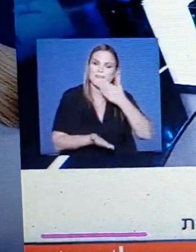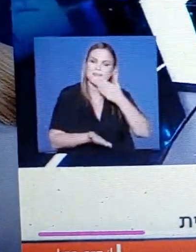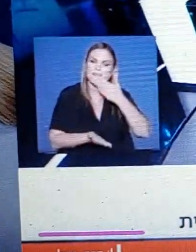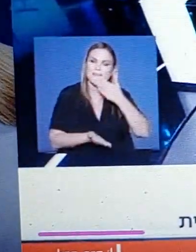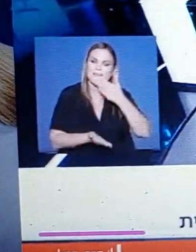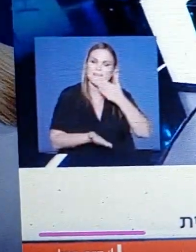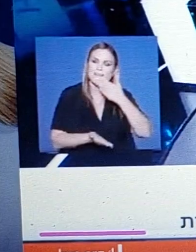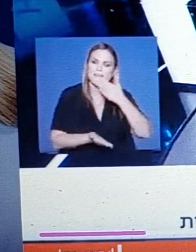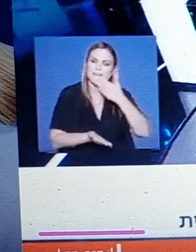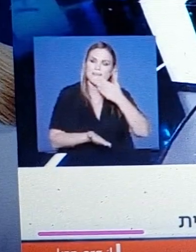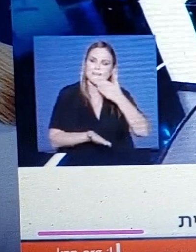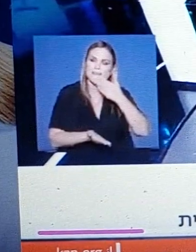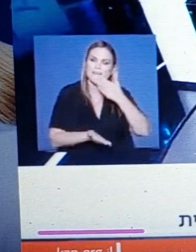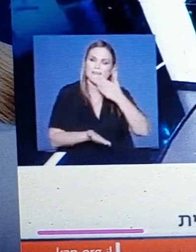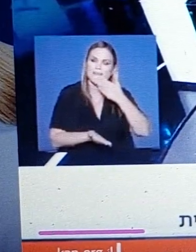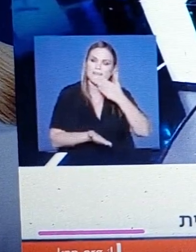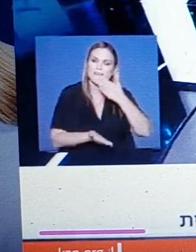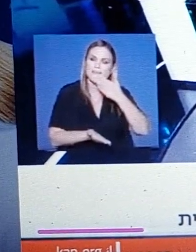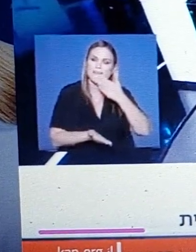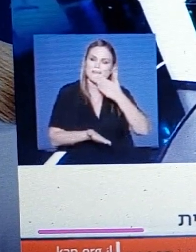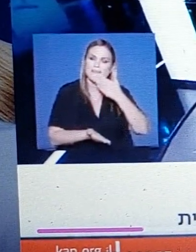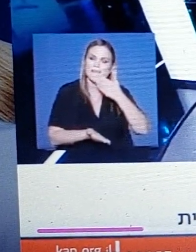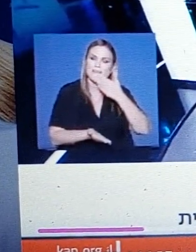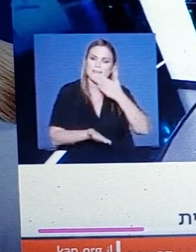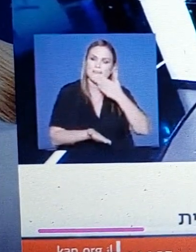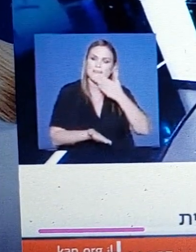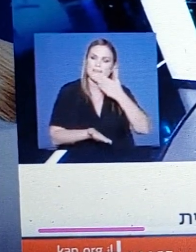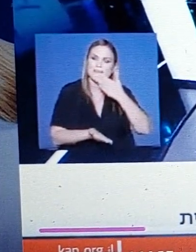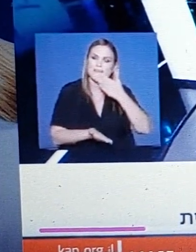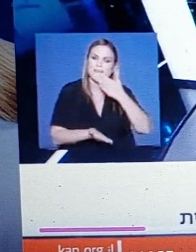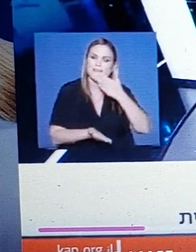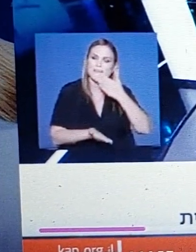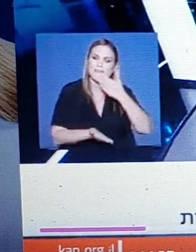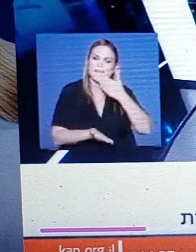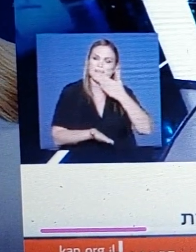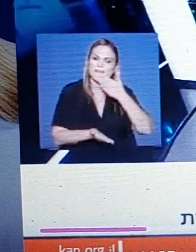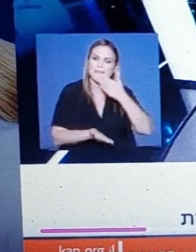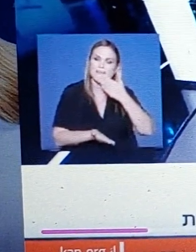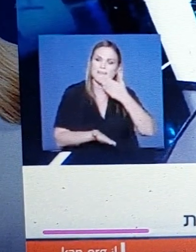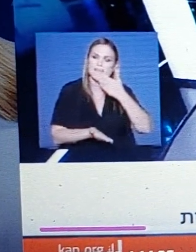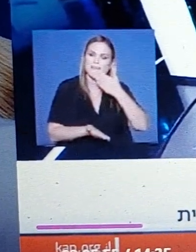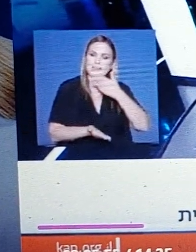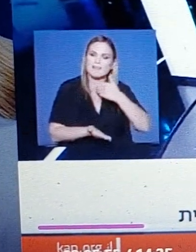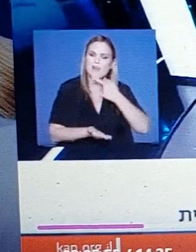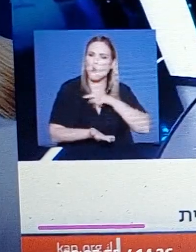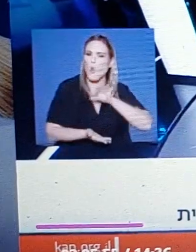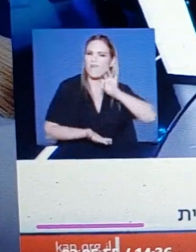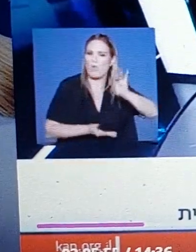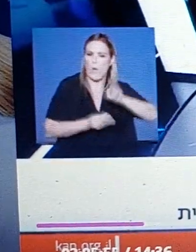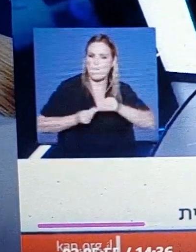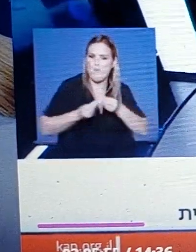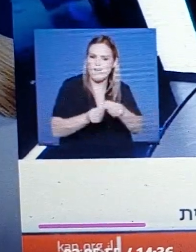Là aussi, il demande à Israël de ne pas empêcher la transmission des financements